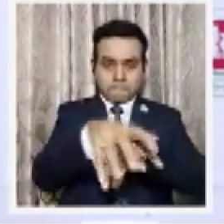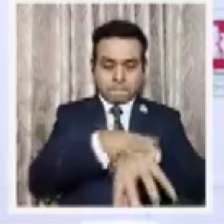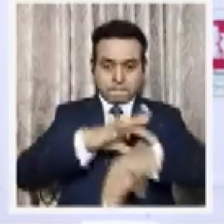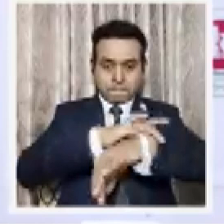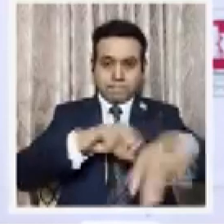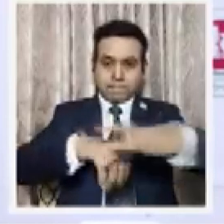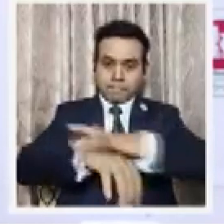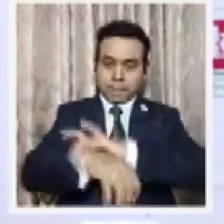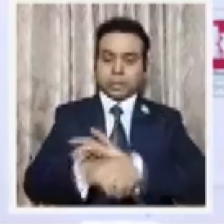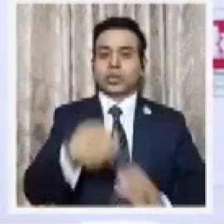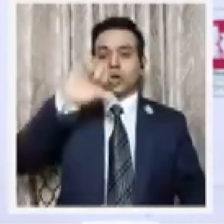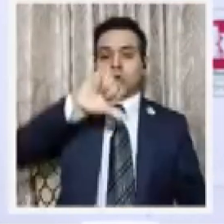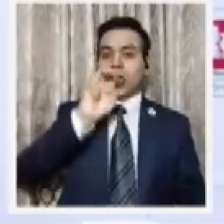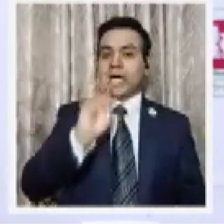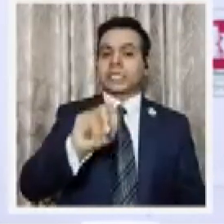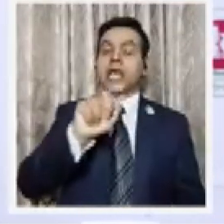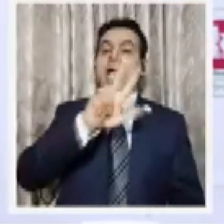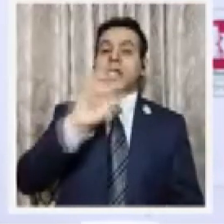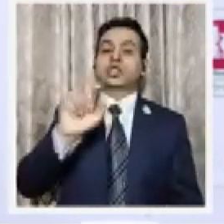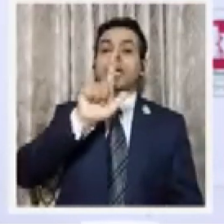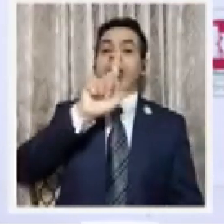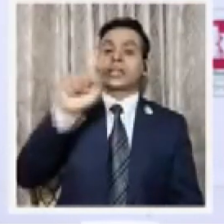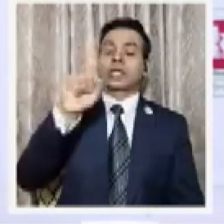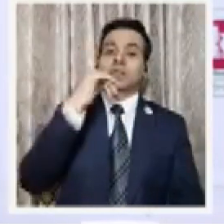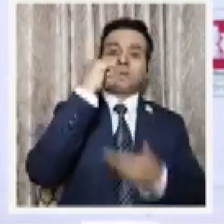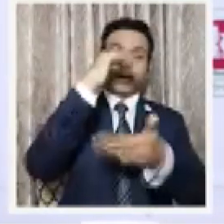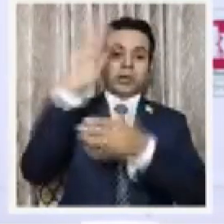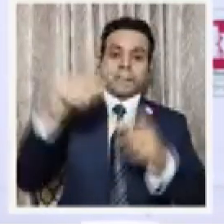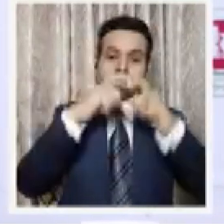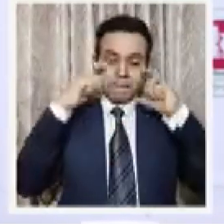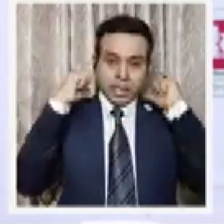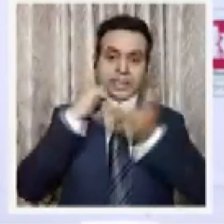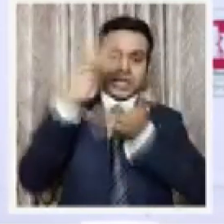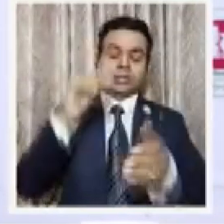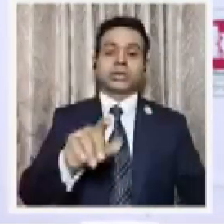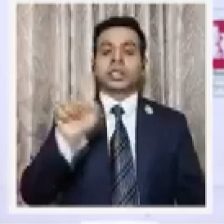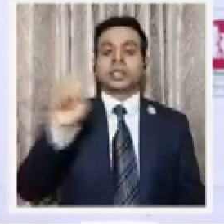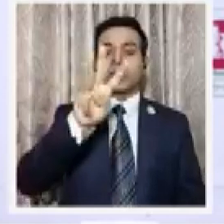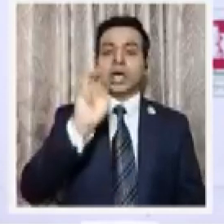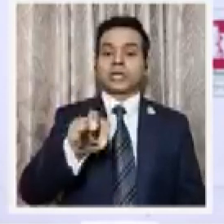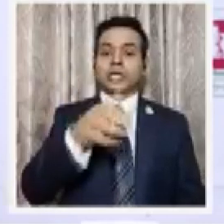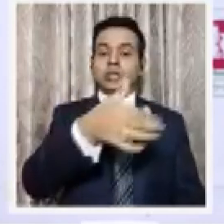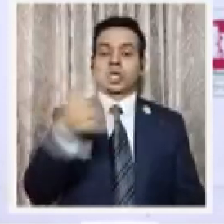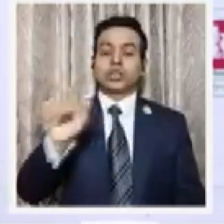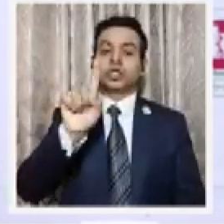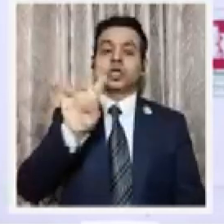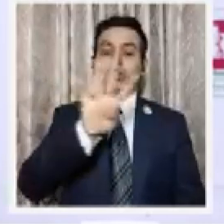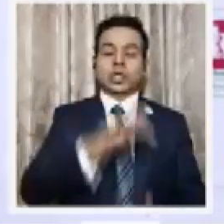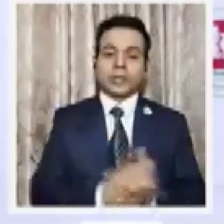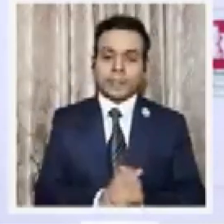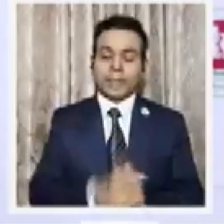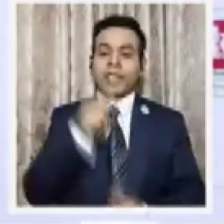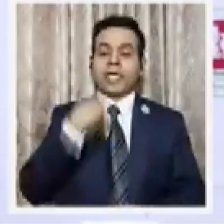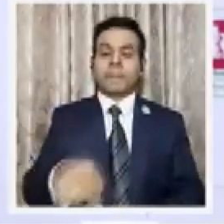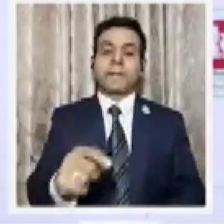সুরক্ষা সামগ্রীর বিতরণের তথ্য, গত 24 ঘন্টায় বিভিন্ন ক্যাটাগরির গ্লাভস বিতরণ হয়েছে 9871,